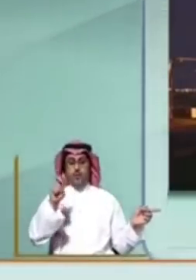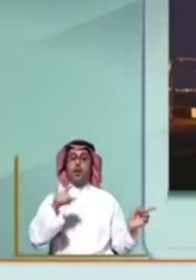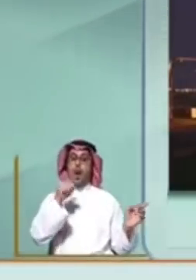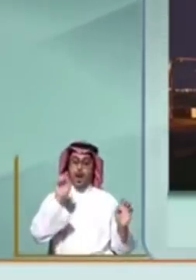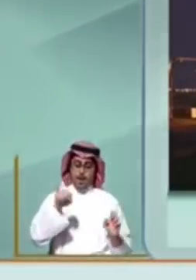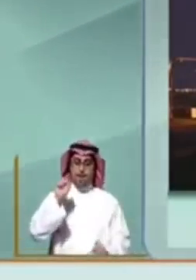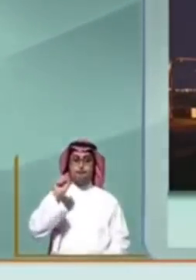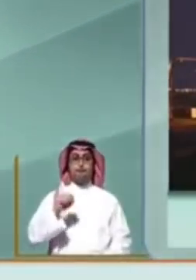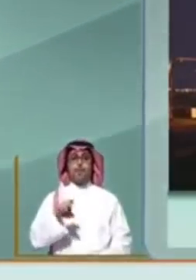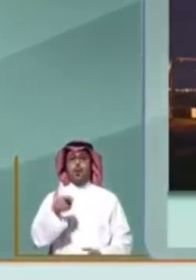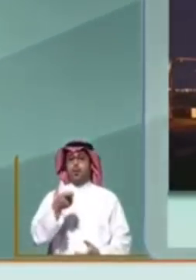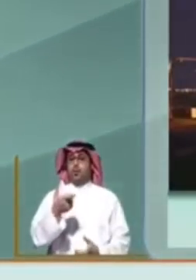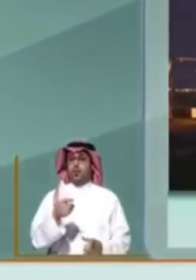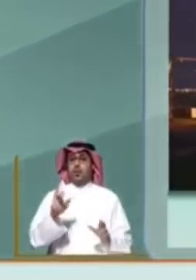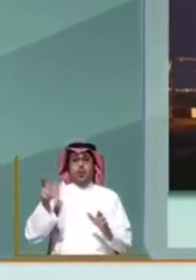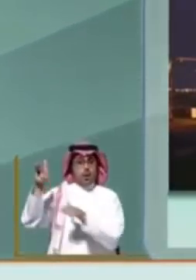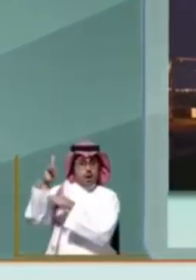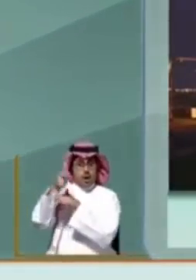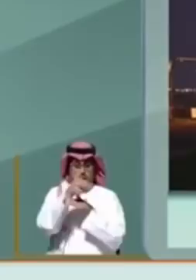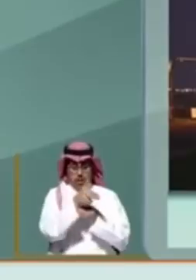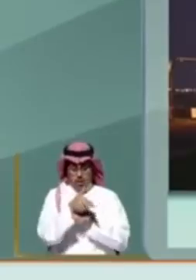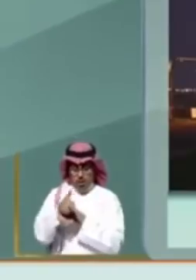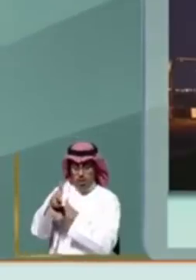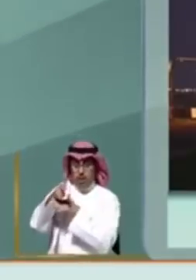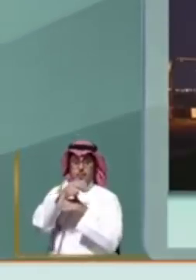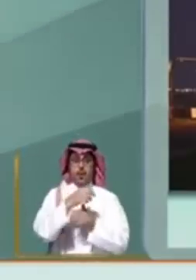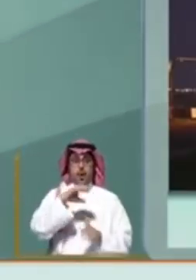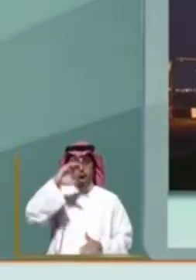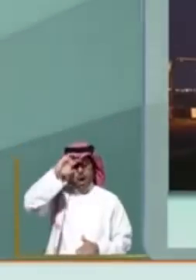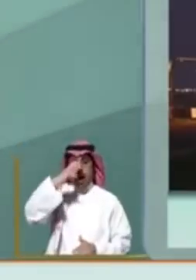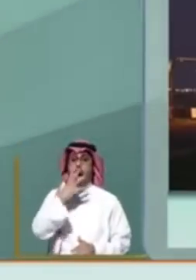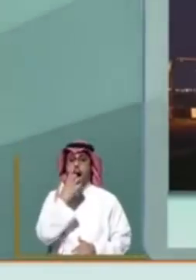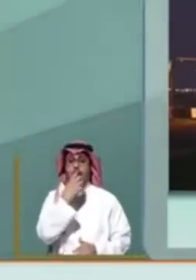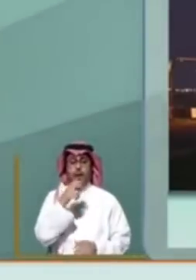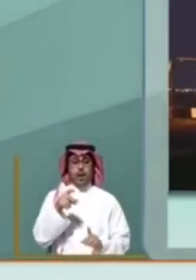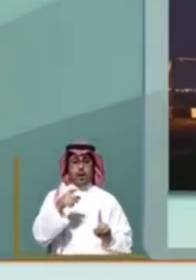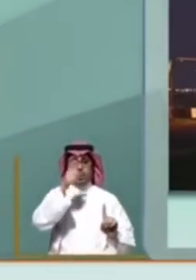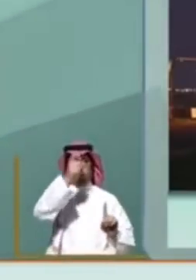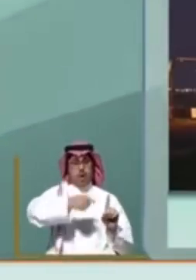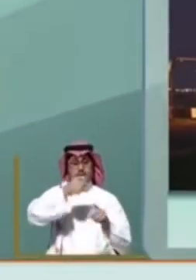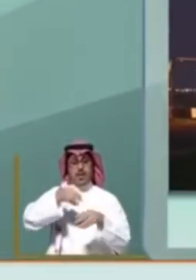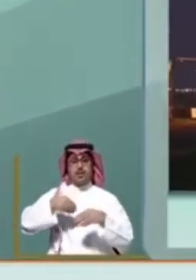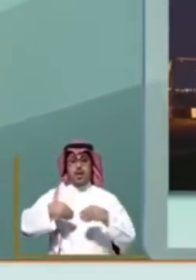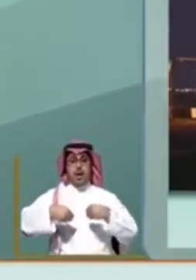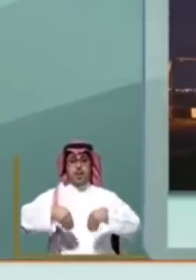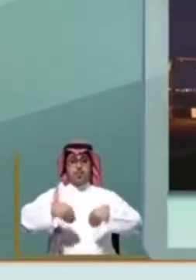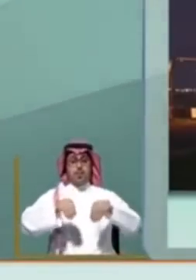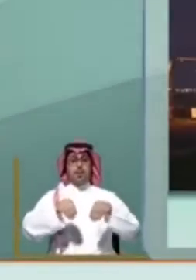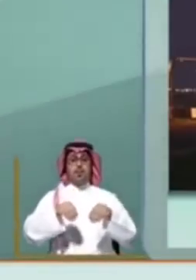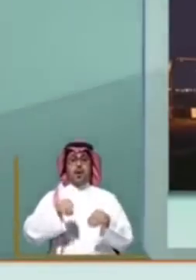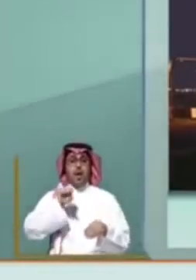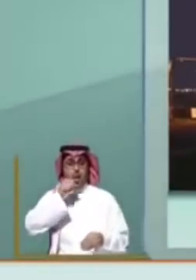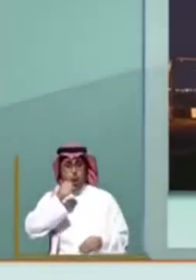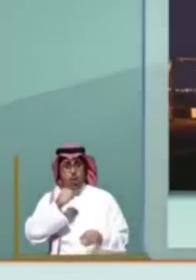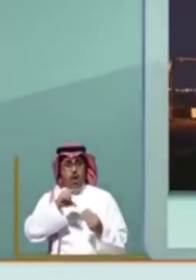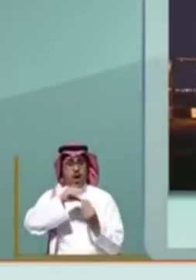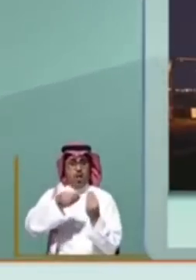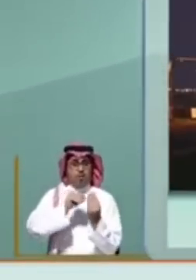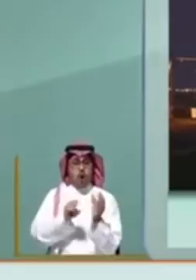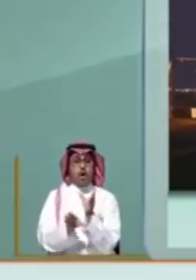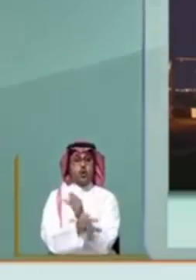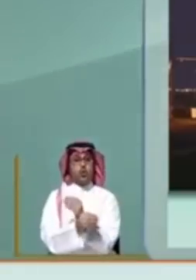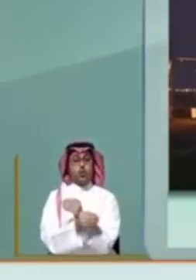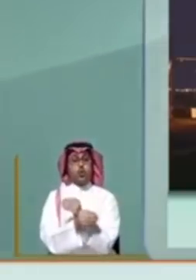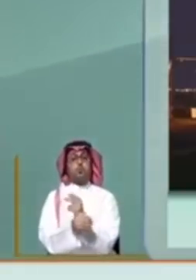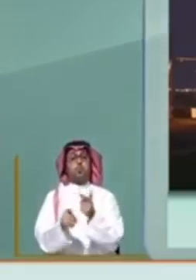ذاتية مزودة بكاميرات لقياس درجة الحرارة لجميع مرتادي سوق الخضار والفواكه، وكذلك في